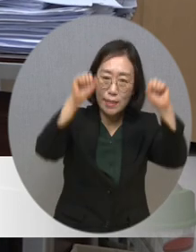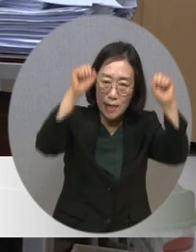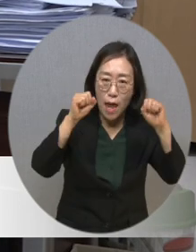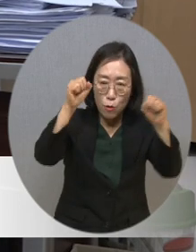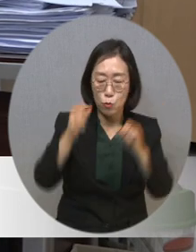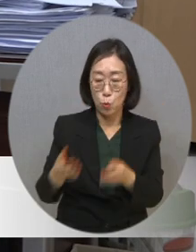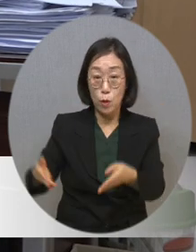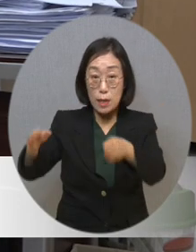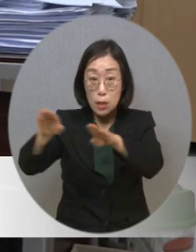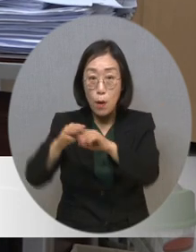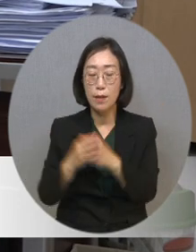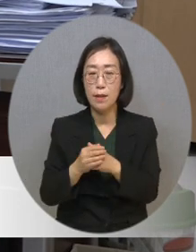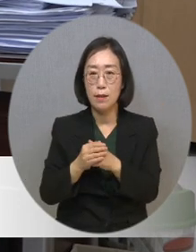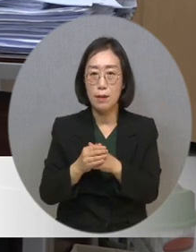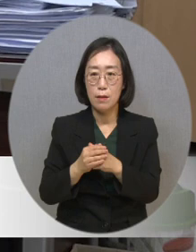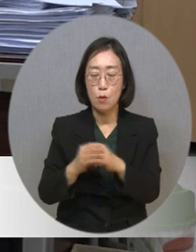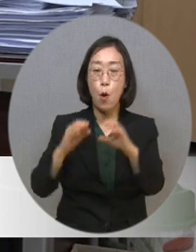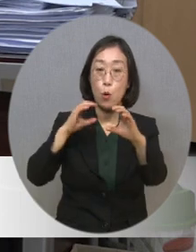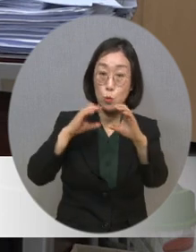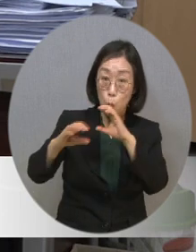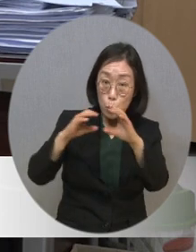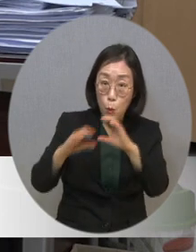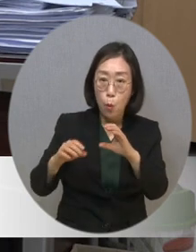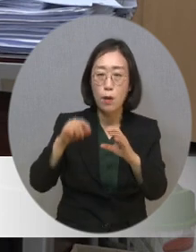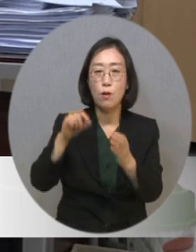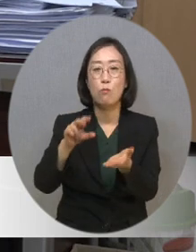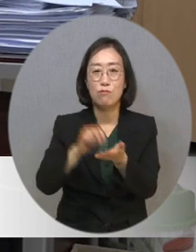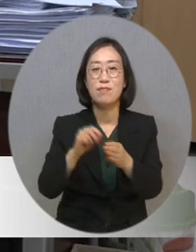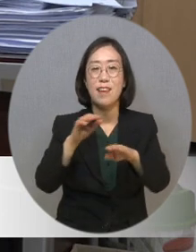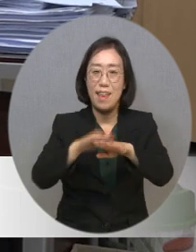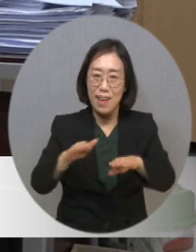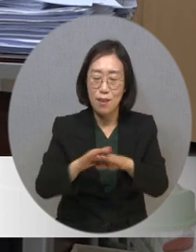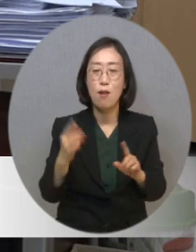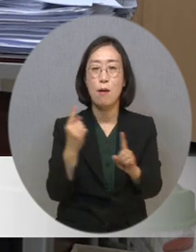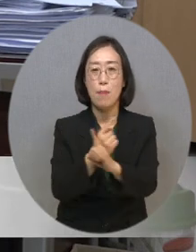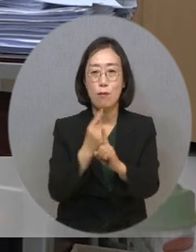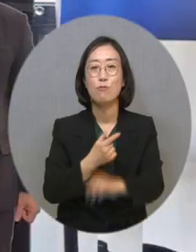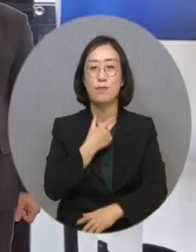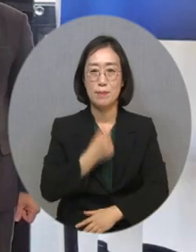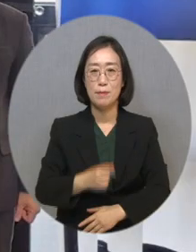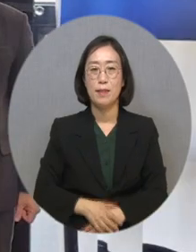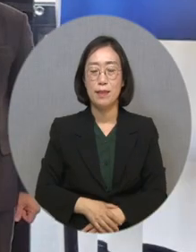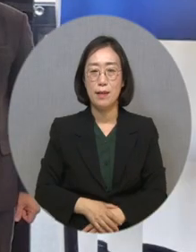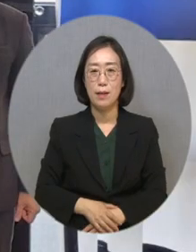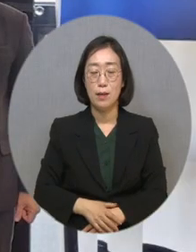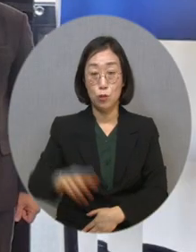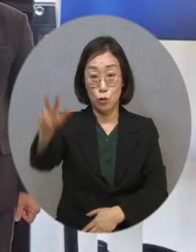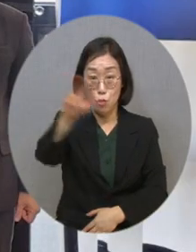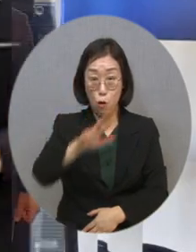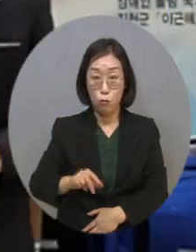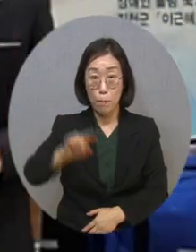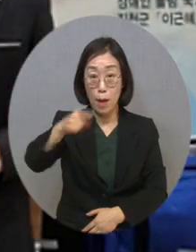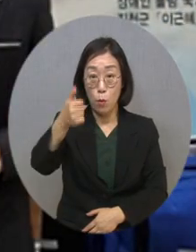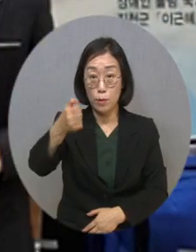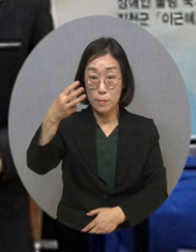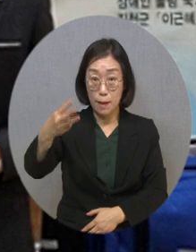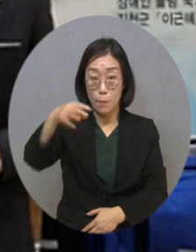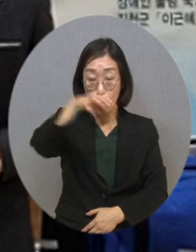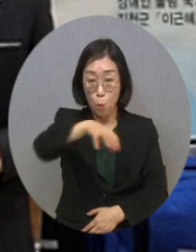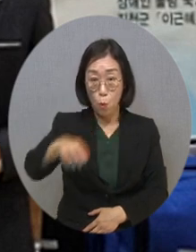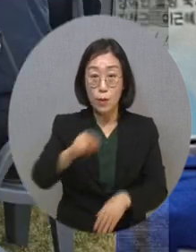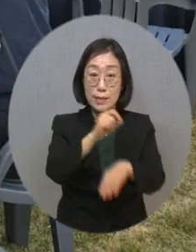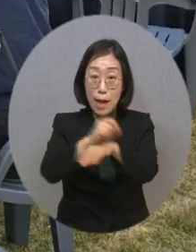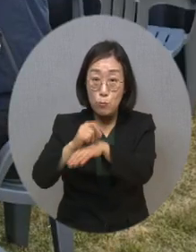기관에 있는 행정 기관과 소통해서 그렇게 바꿔가고 싶습니다 전국 153개 장애인 체육회